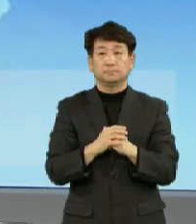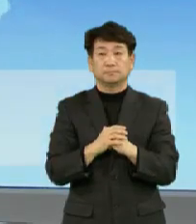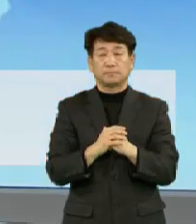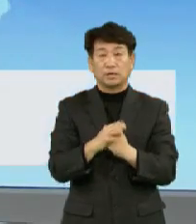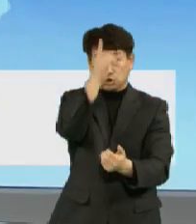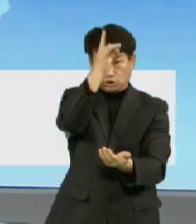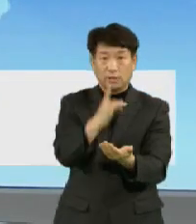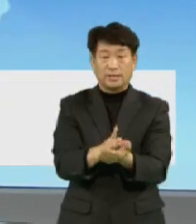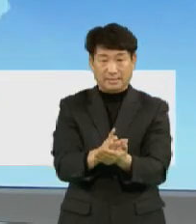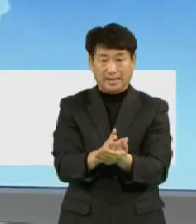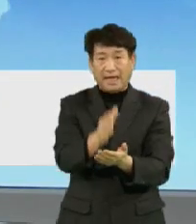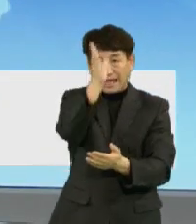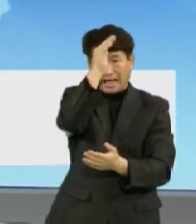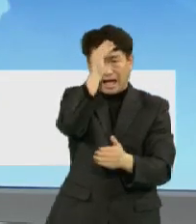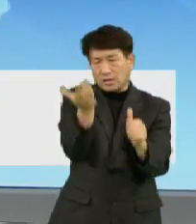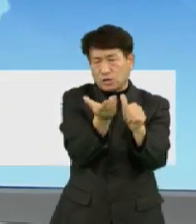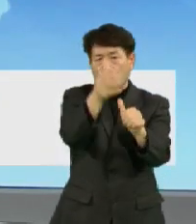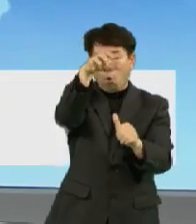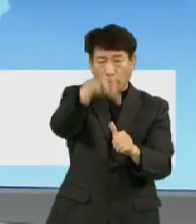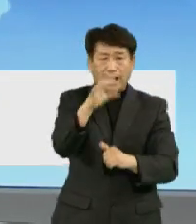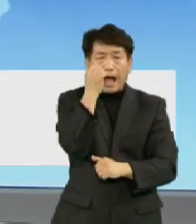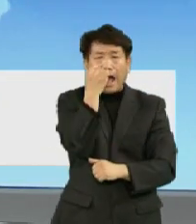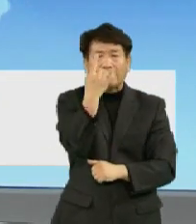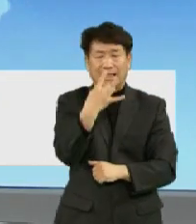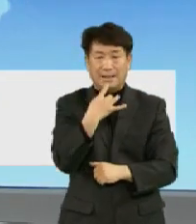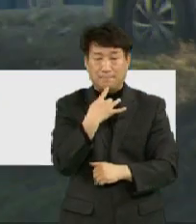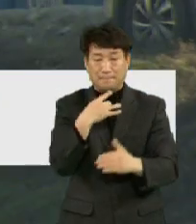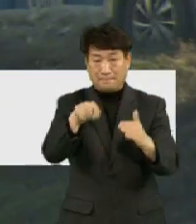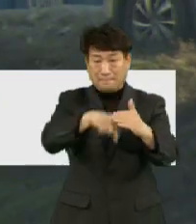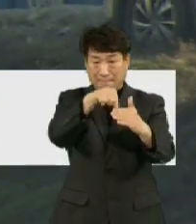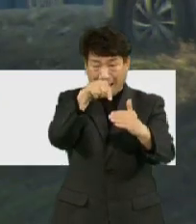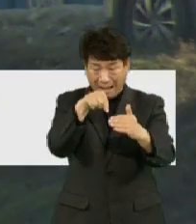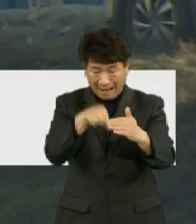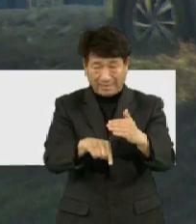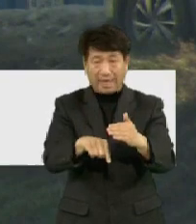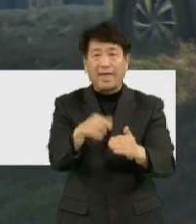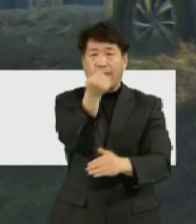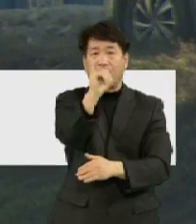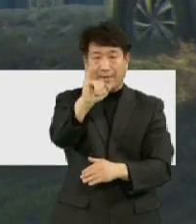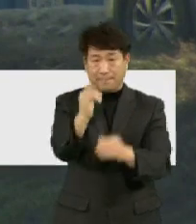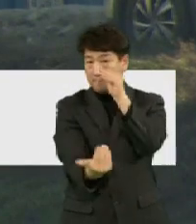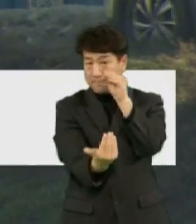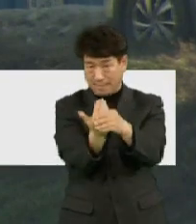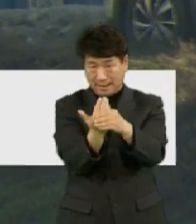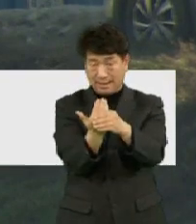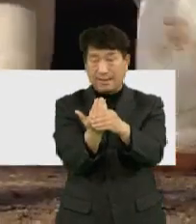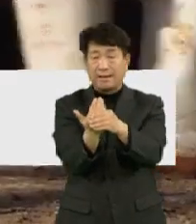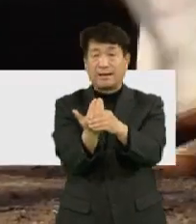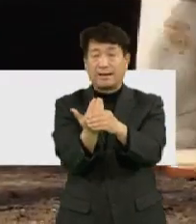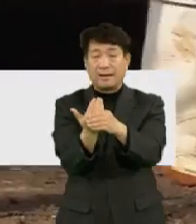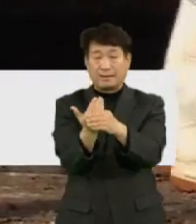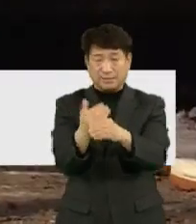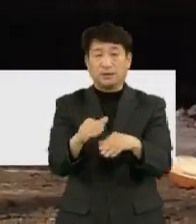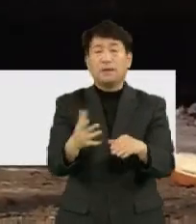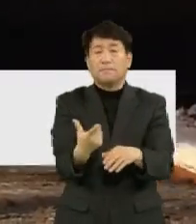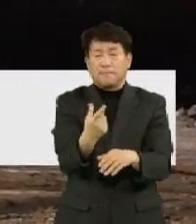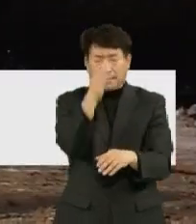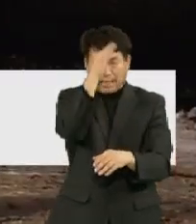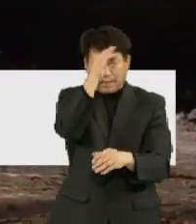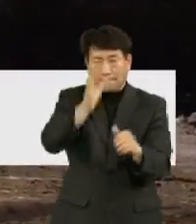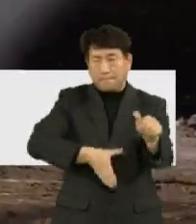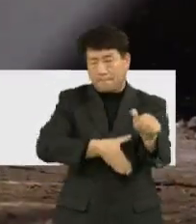천안의 한 산란계 농장에서 한 달여 만에 또다시 고병원성 ai 의심축 이 발생의 방역당국이 긴급 살처분 에